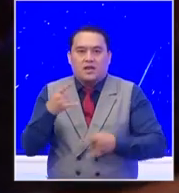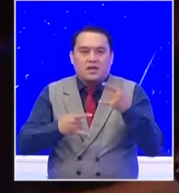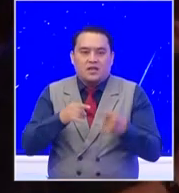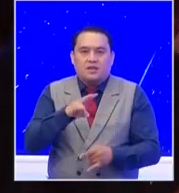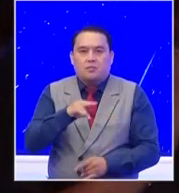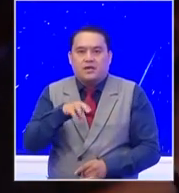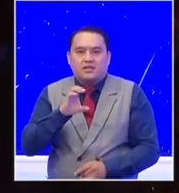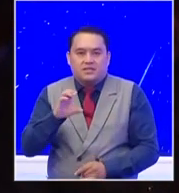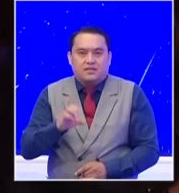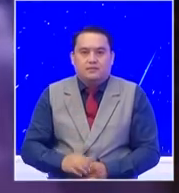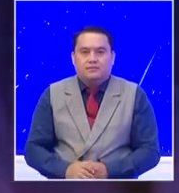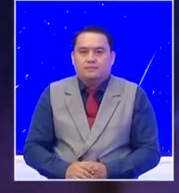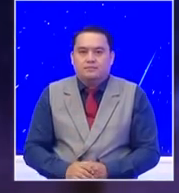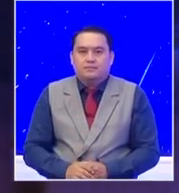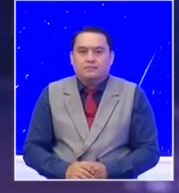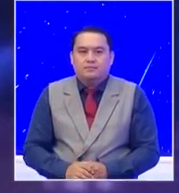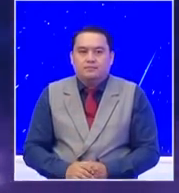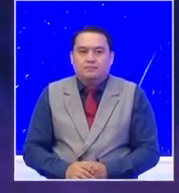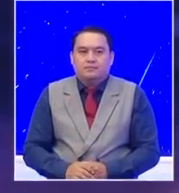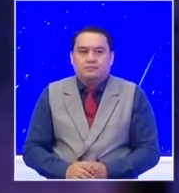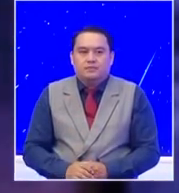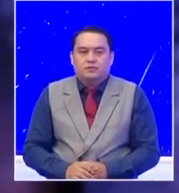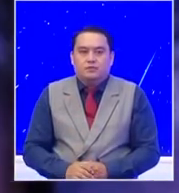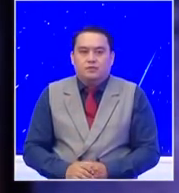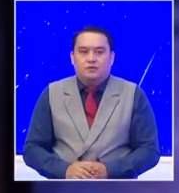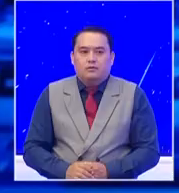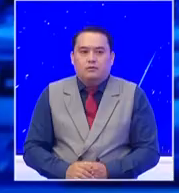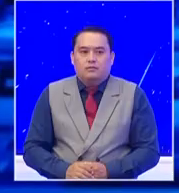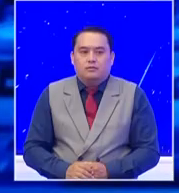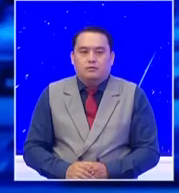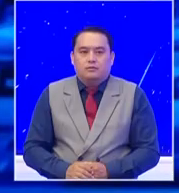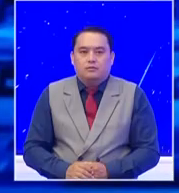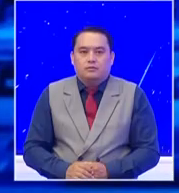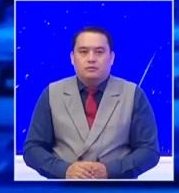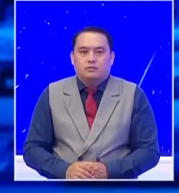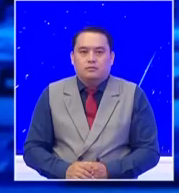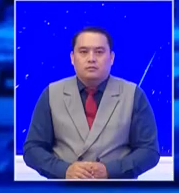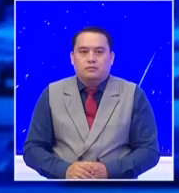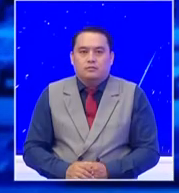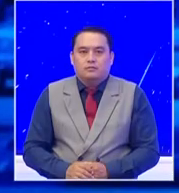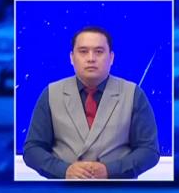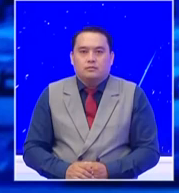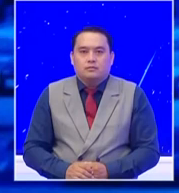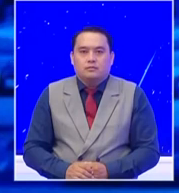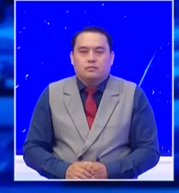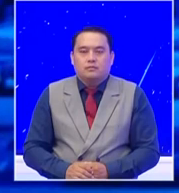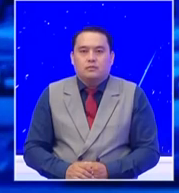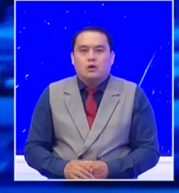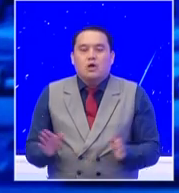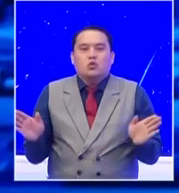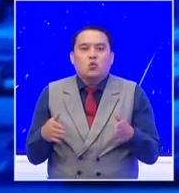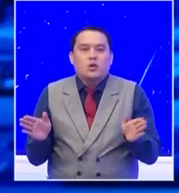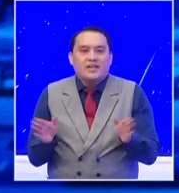телеканале NBC. А тем временем тюлени покусали детей